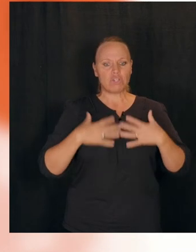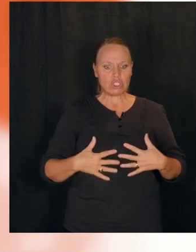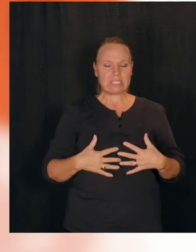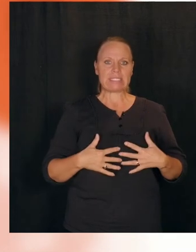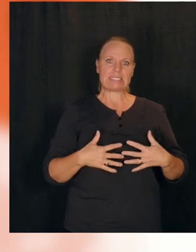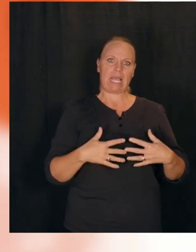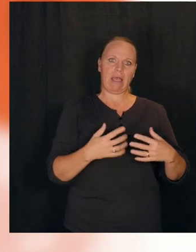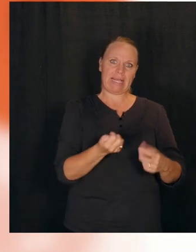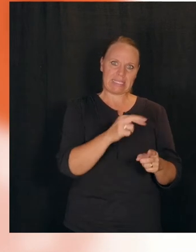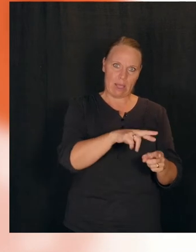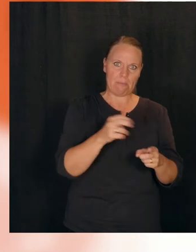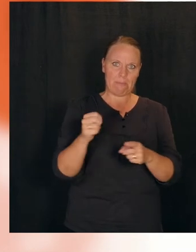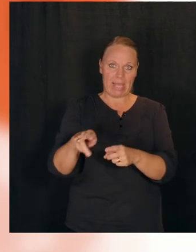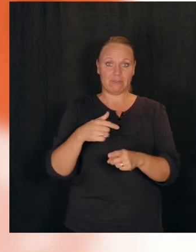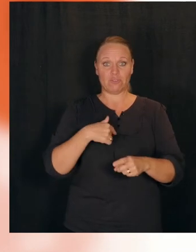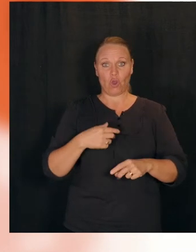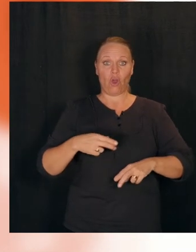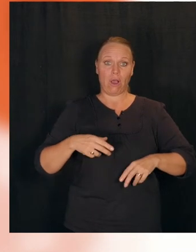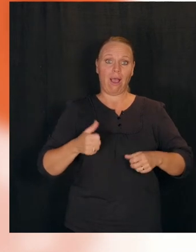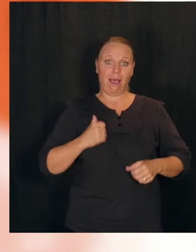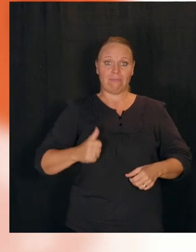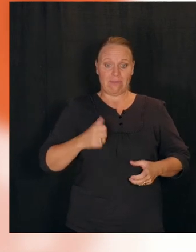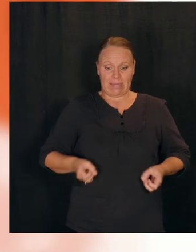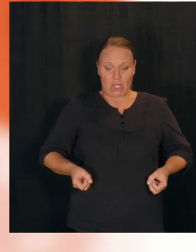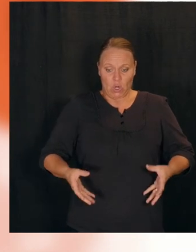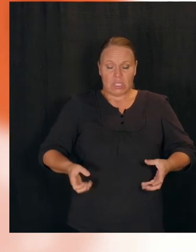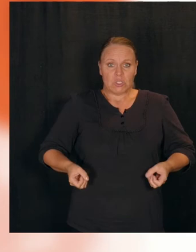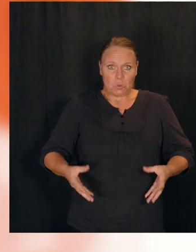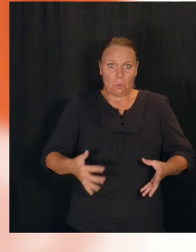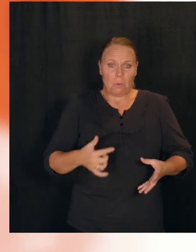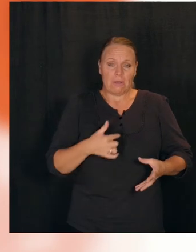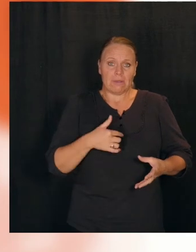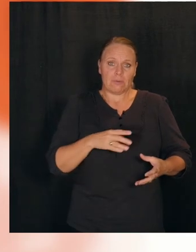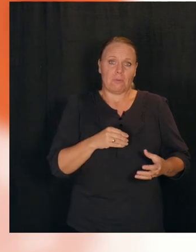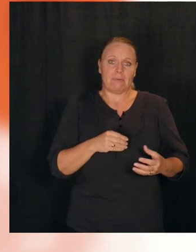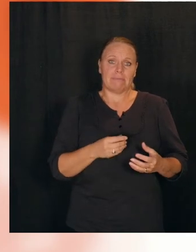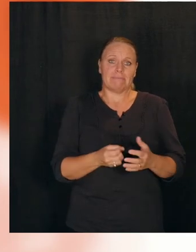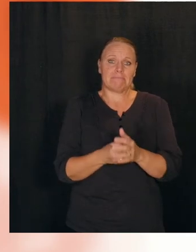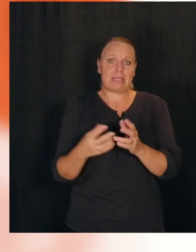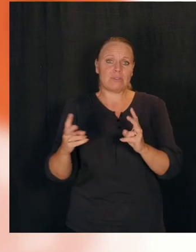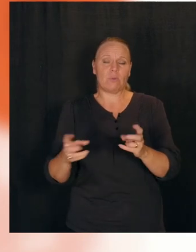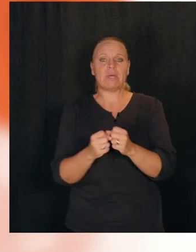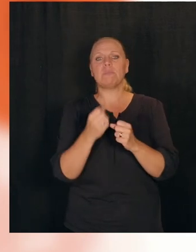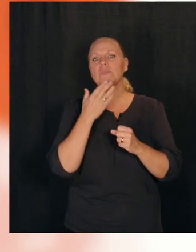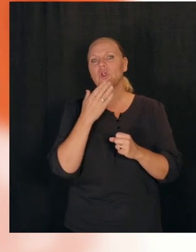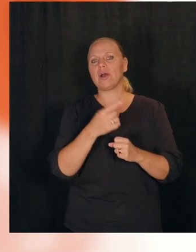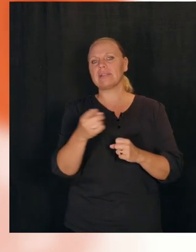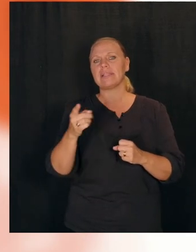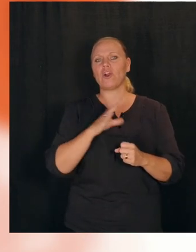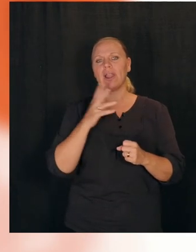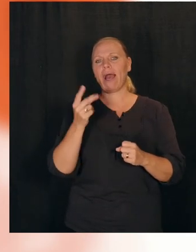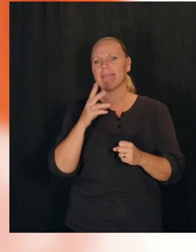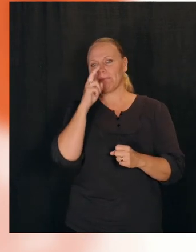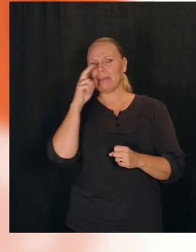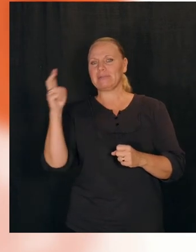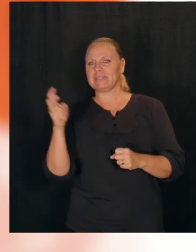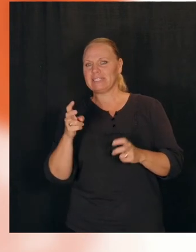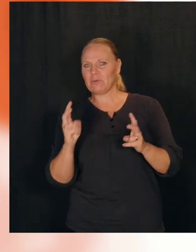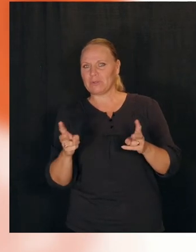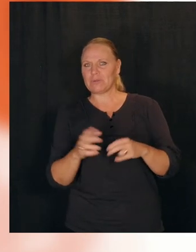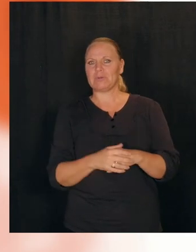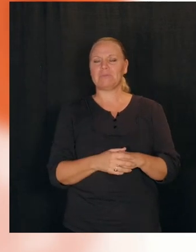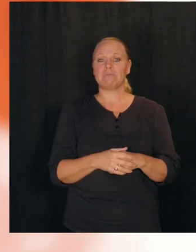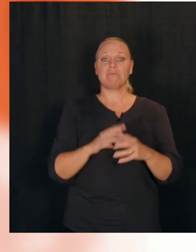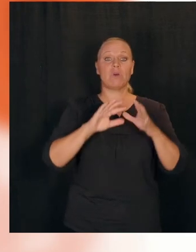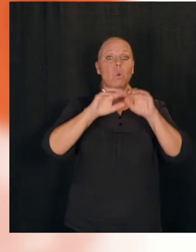använder rullstol så blir det det. Det är jättebra att det kommer en fråga som handlar om någon helt annan aspekt. För universell